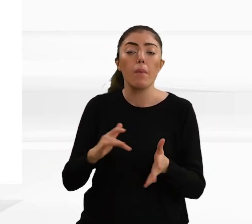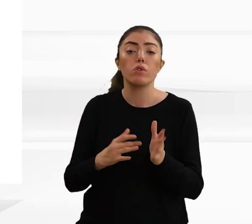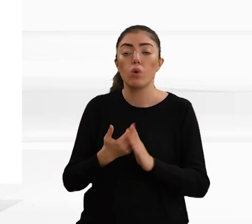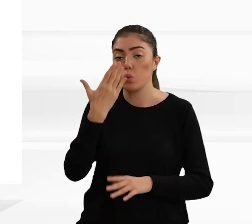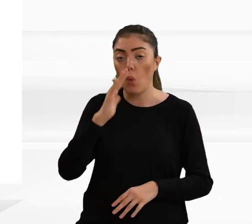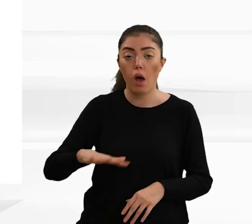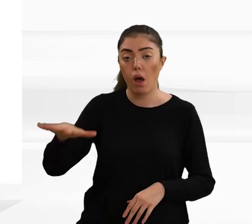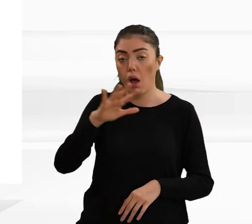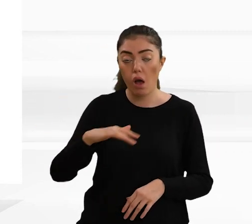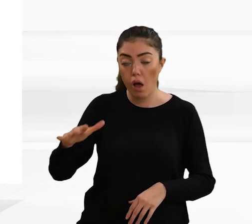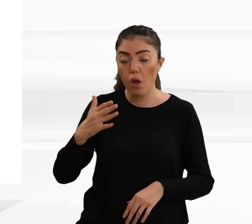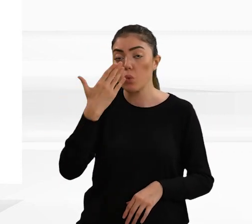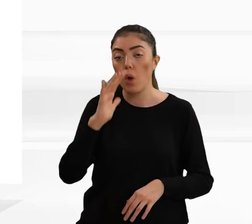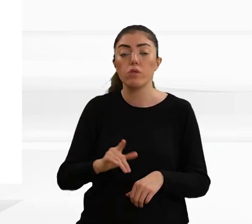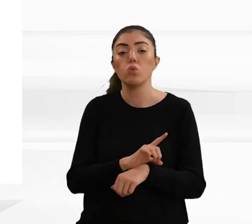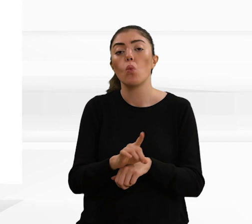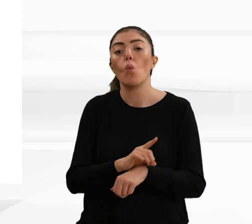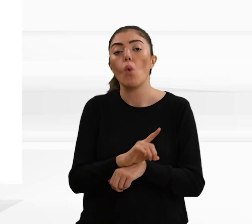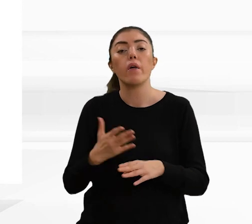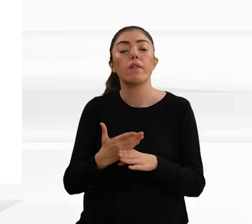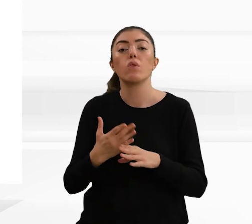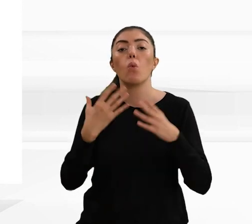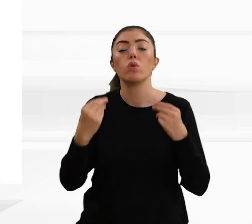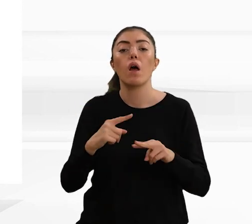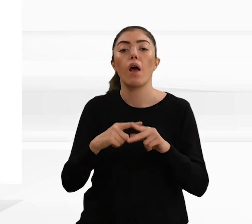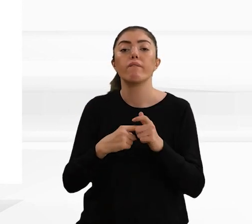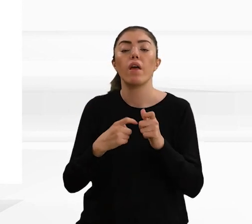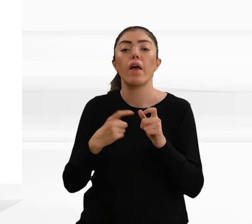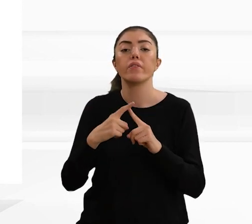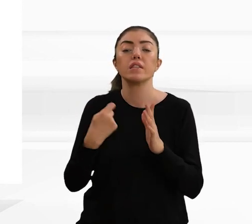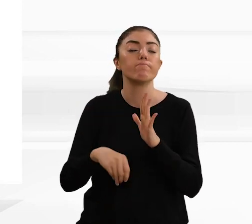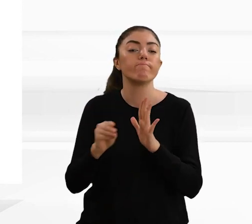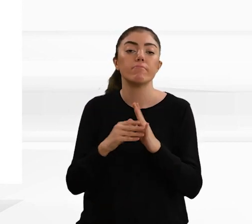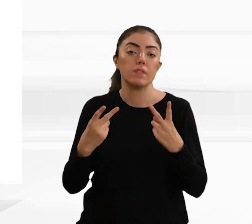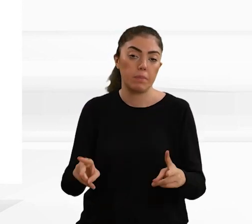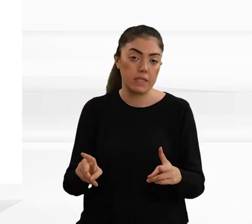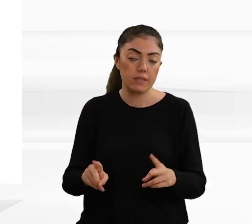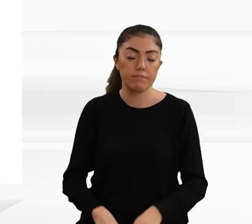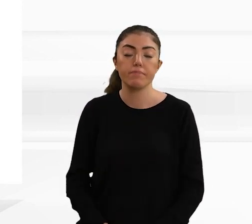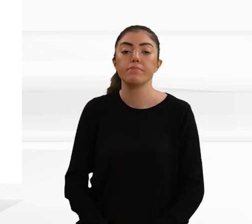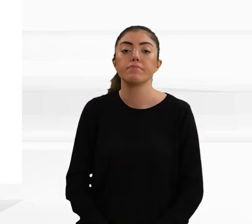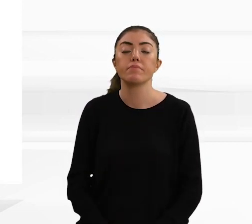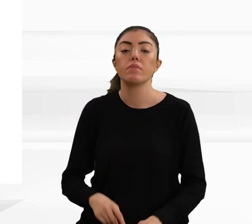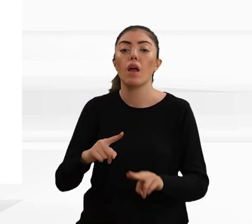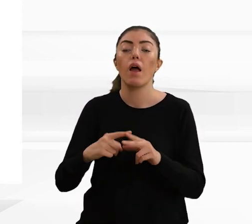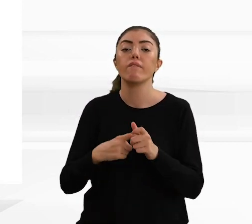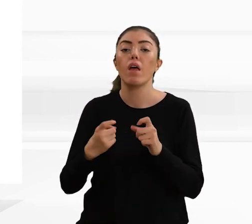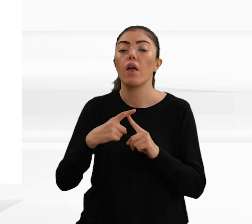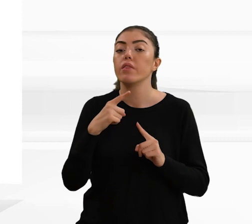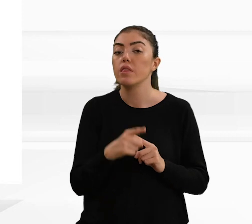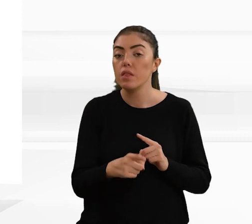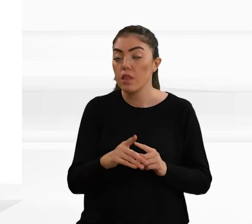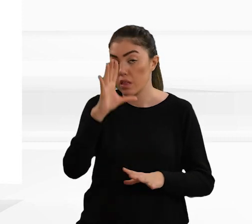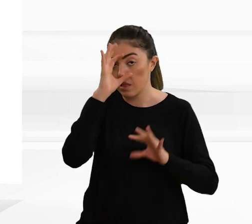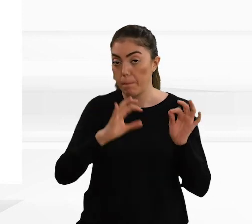meydana gelen olaylar doğal süreçlerin neden olduğu afetler olarak nitelendirilebilir afetlerin